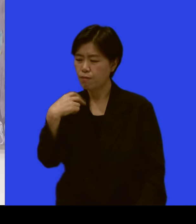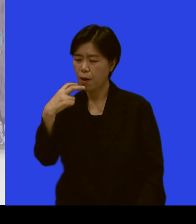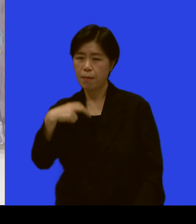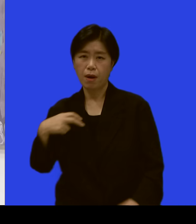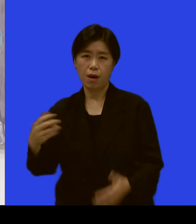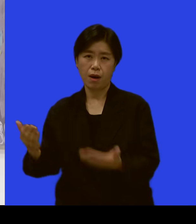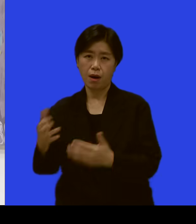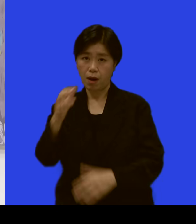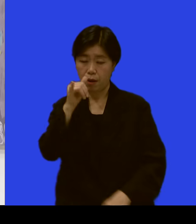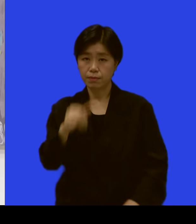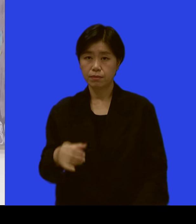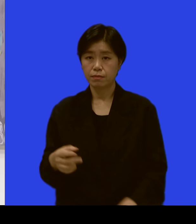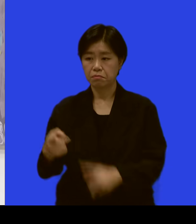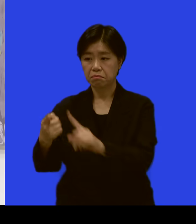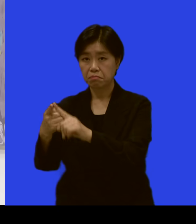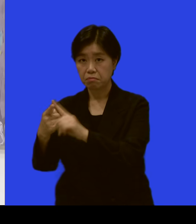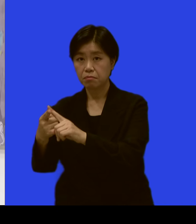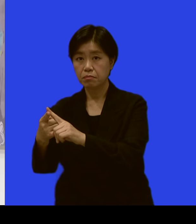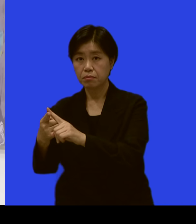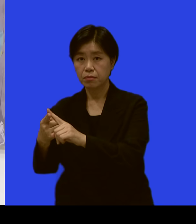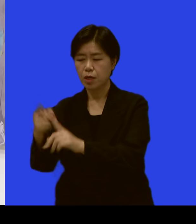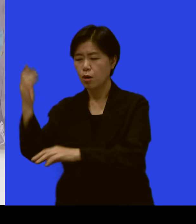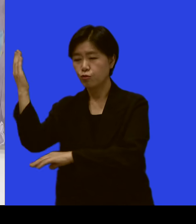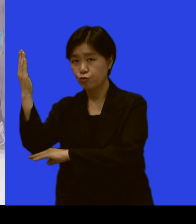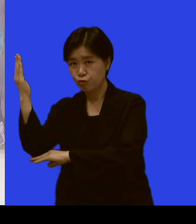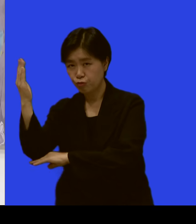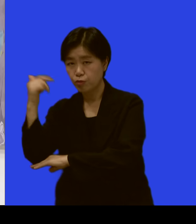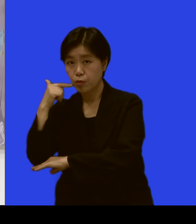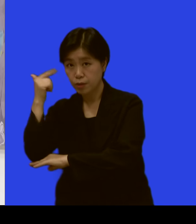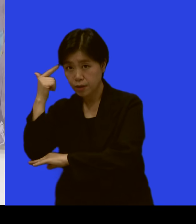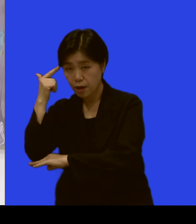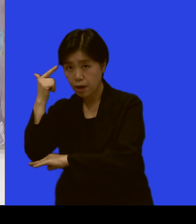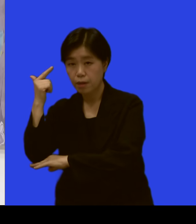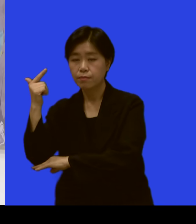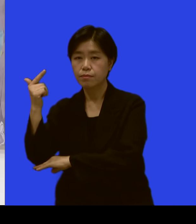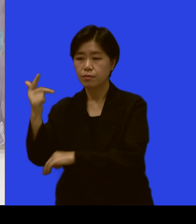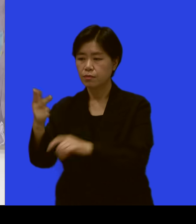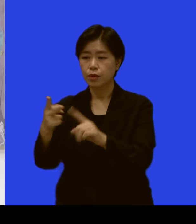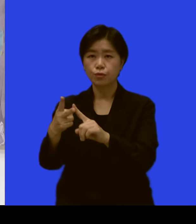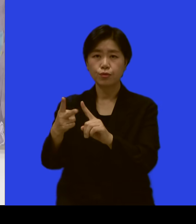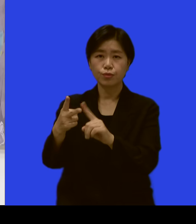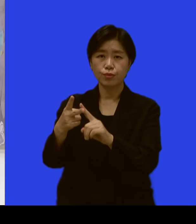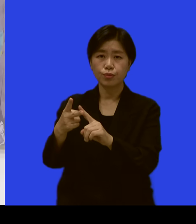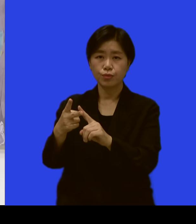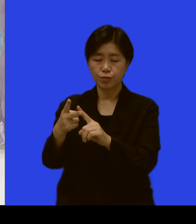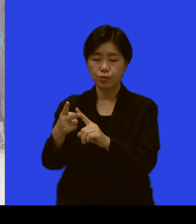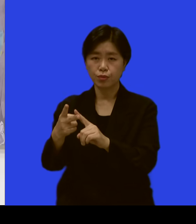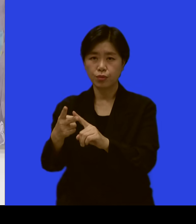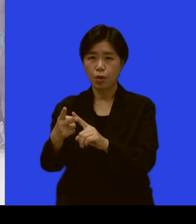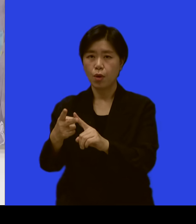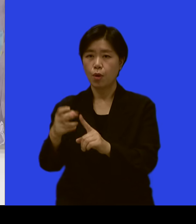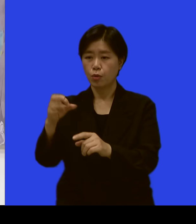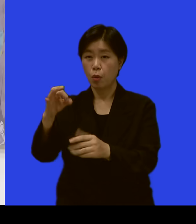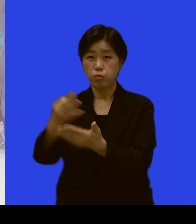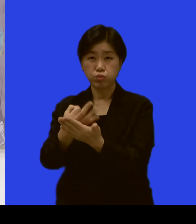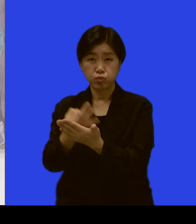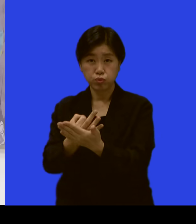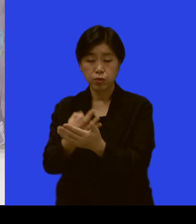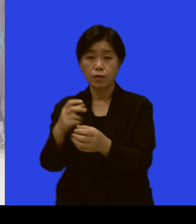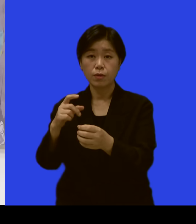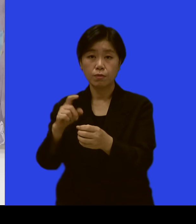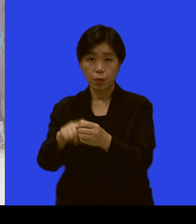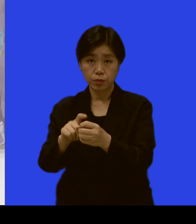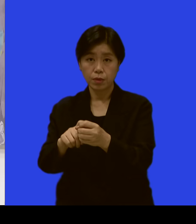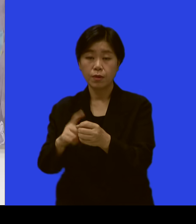사역자로서의 사역하는 것과 내가 내 가정을 부양하는 일은 그것이 같이 되는데 만약에 재정이 부족하다. 그럼